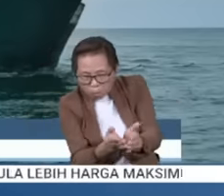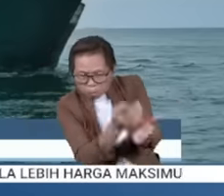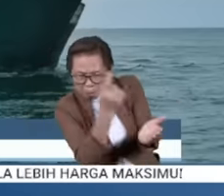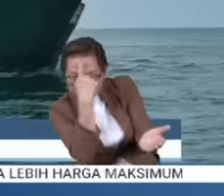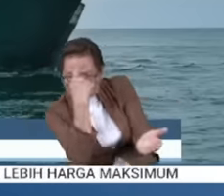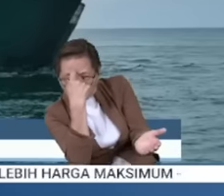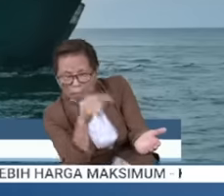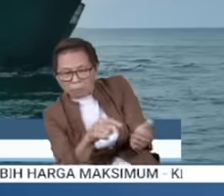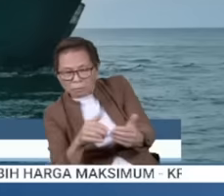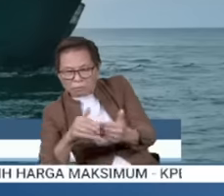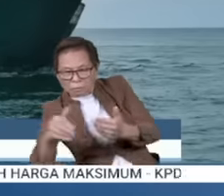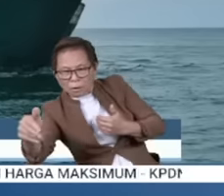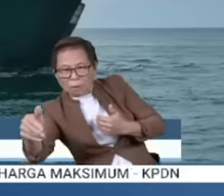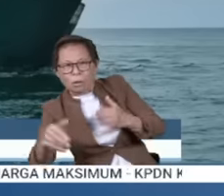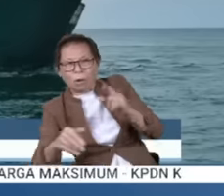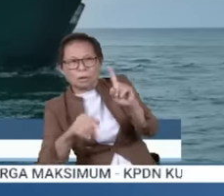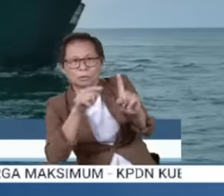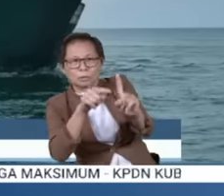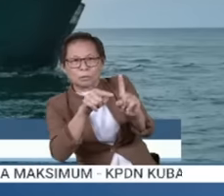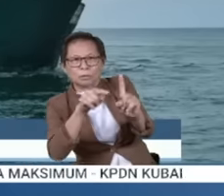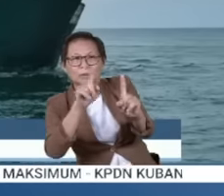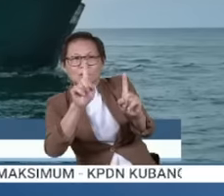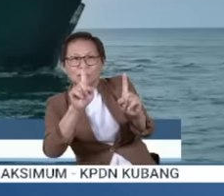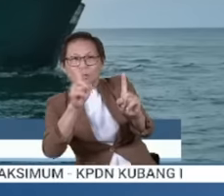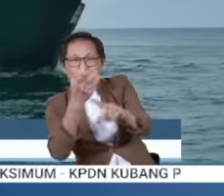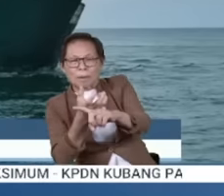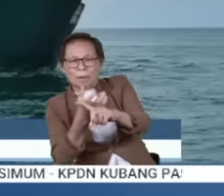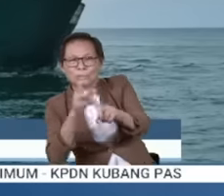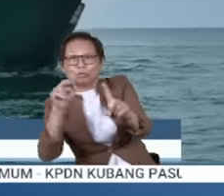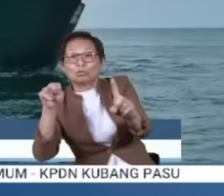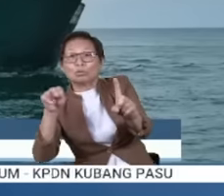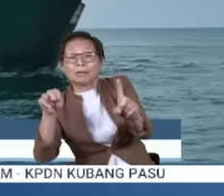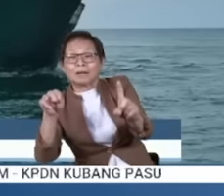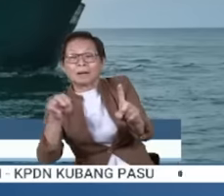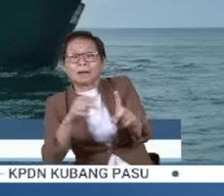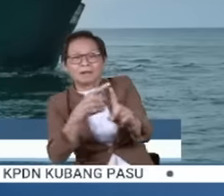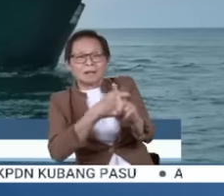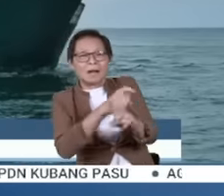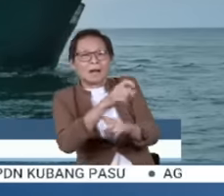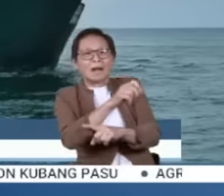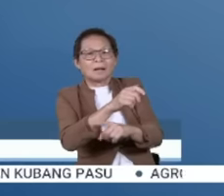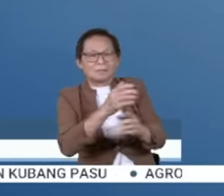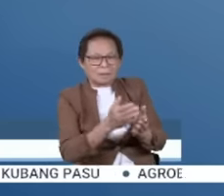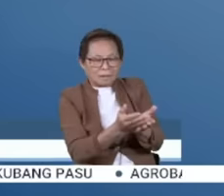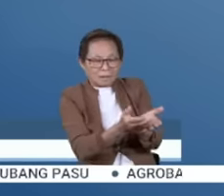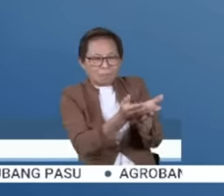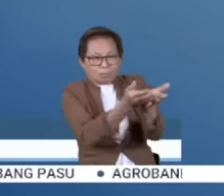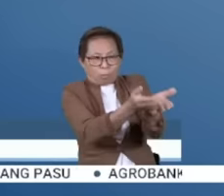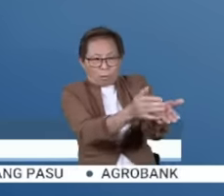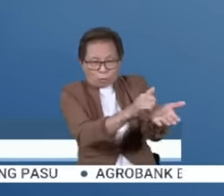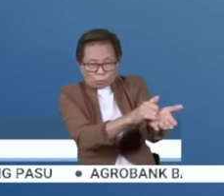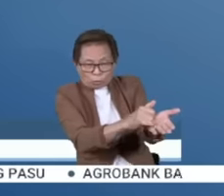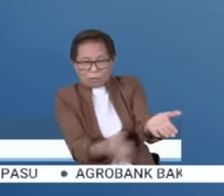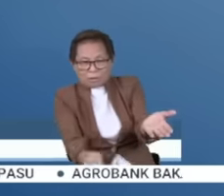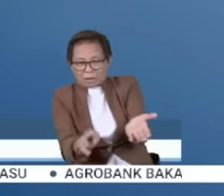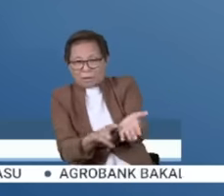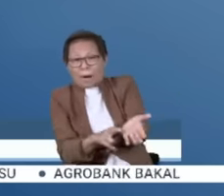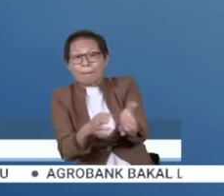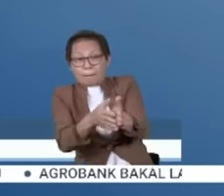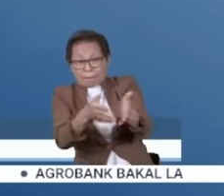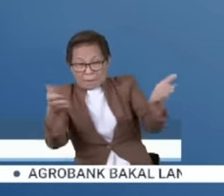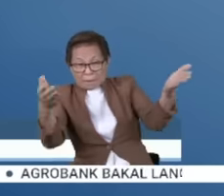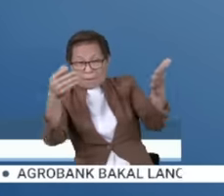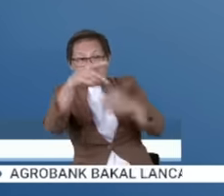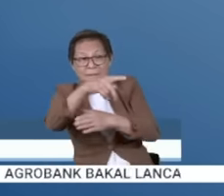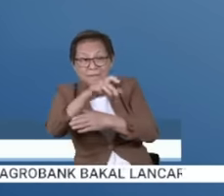mencurigakan pada jarak lebih kurang satu pukulan satu batu notica dari esset berkenaan dalam kenyataan medianya beliau